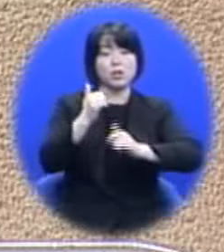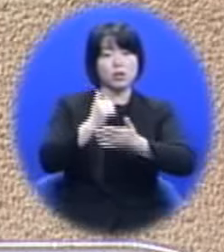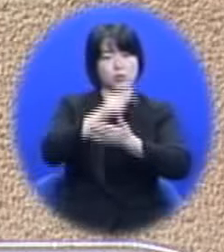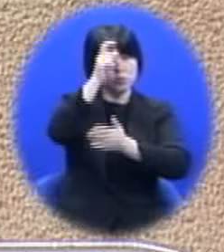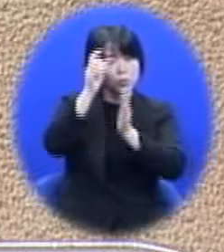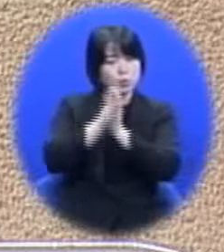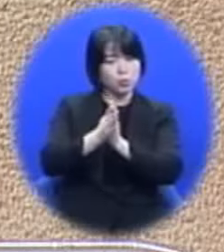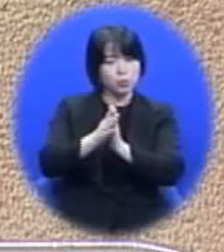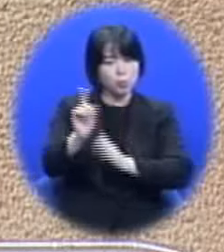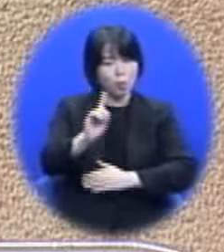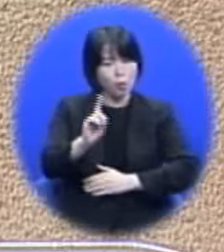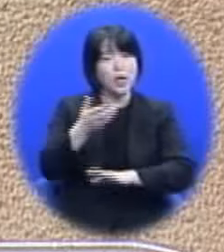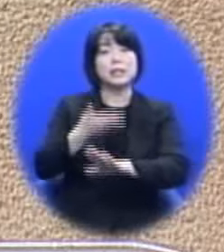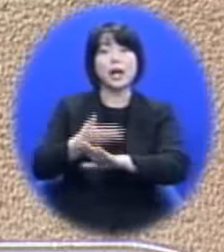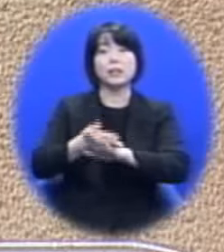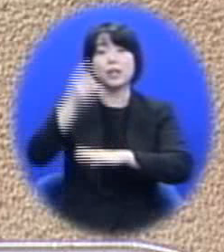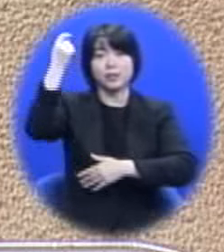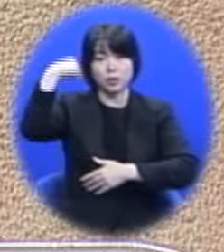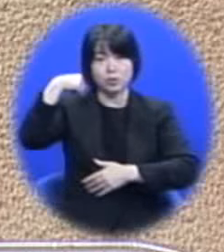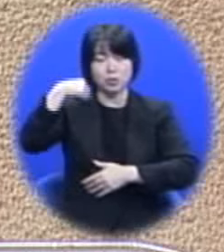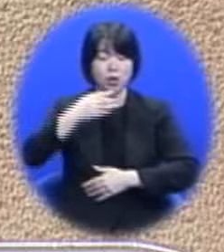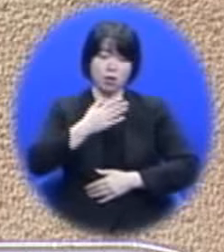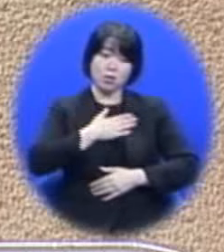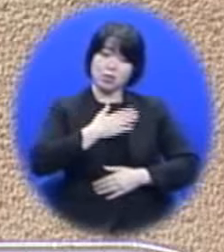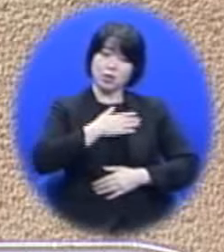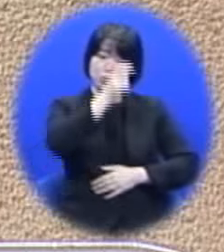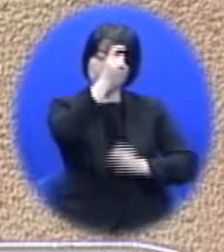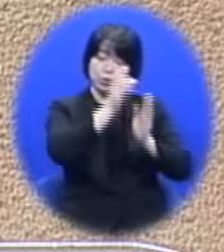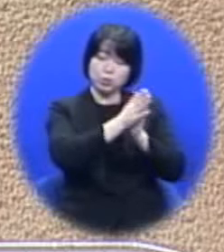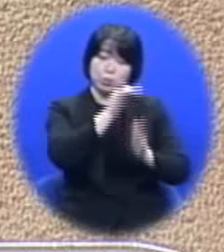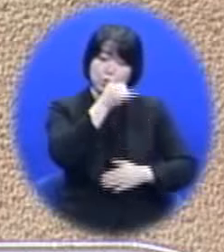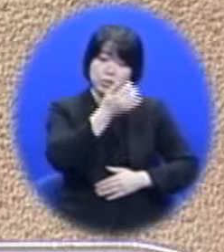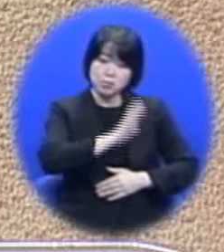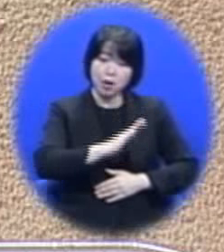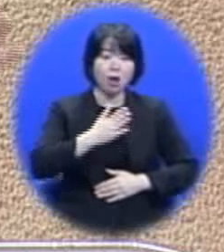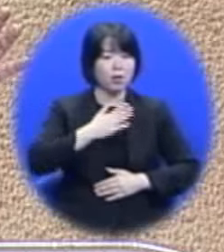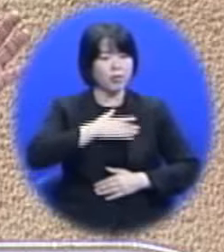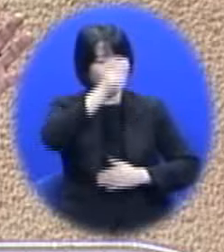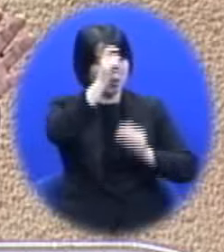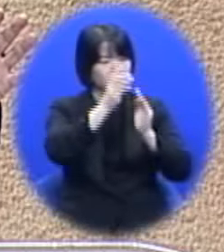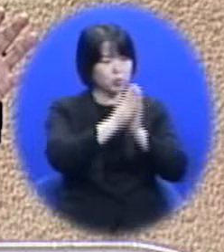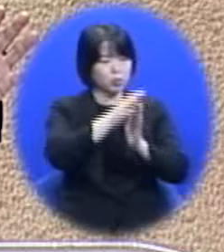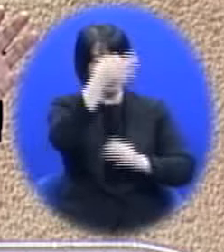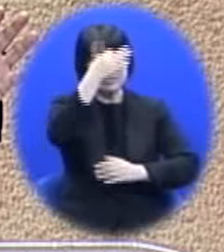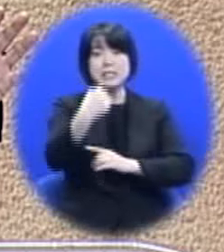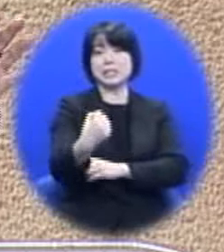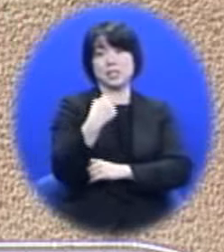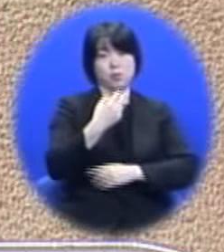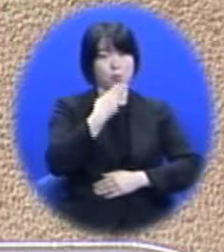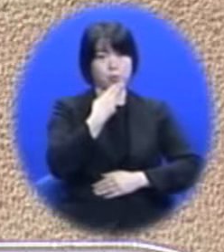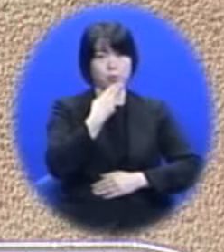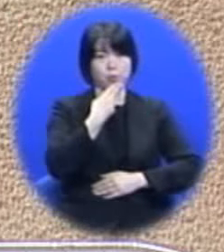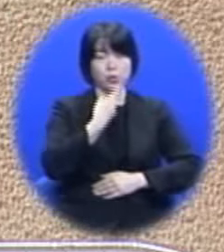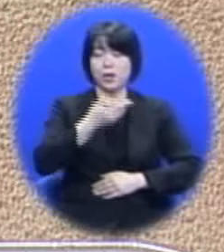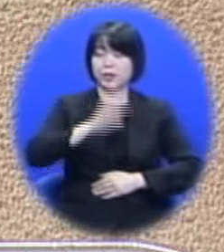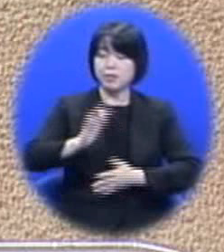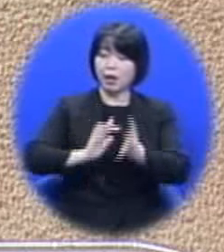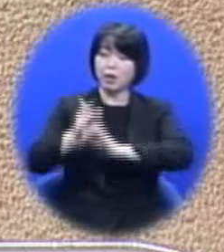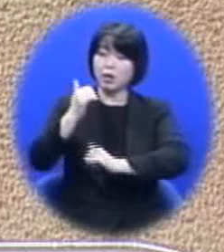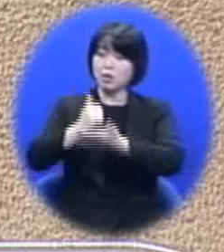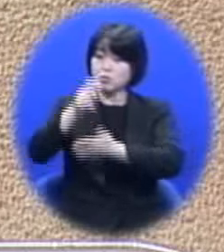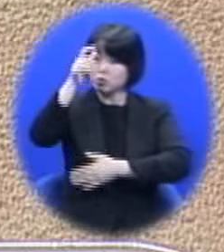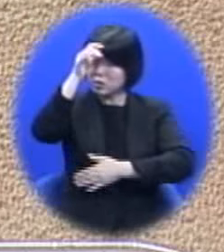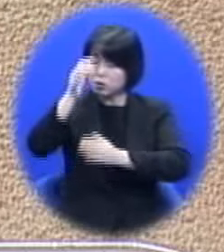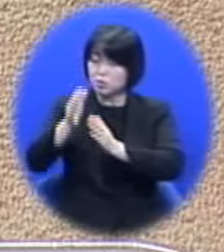느껴지는 겁니다. 자기들도 기도하지만 자기들의 기도에는 능력이 없어요. 근데 예수님의